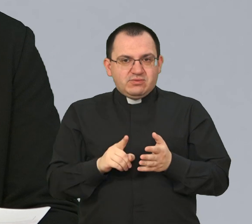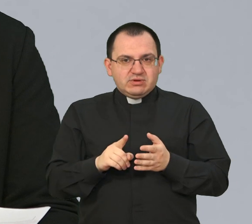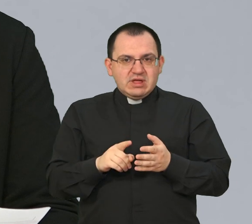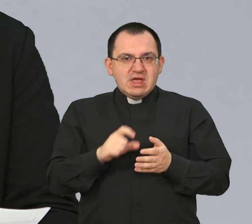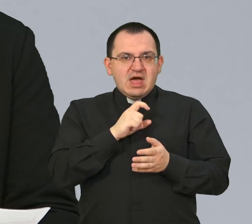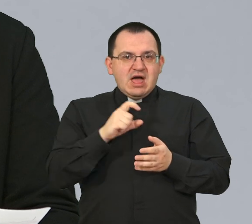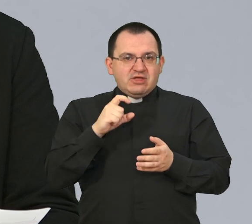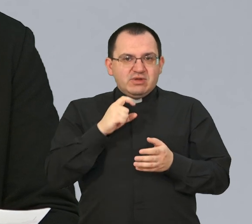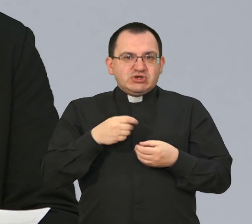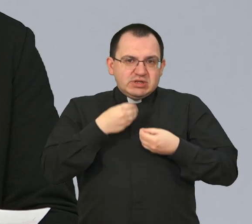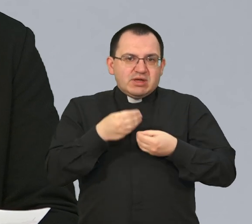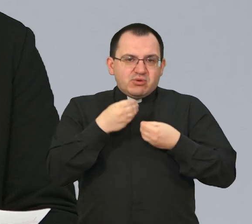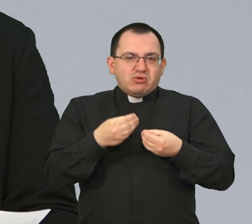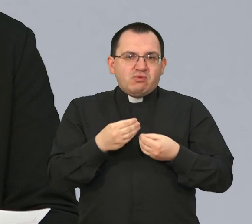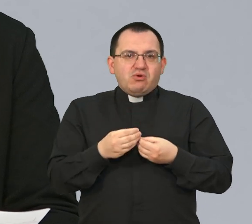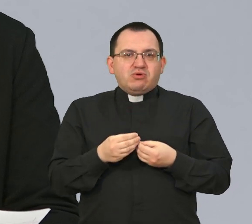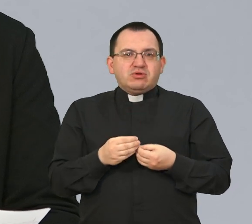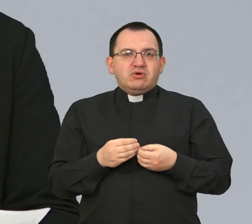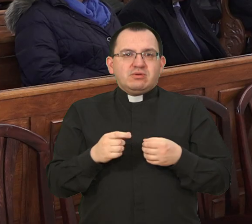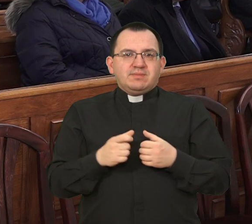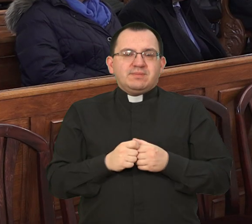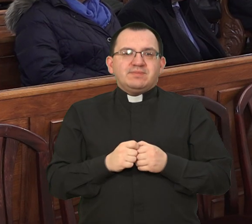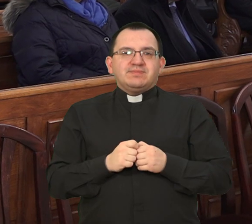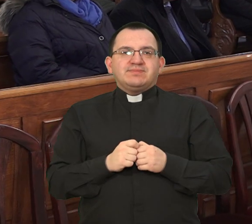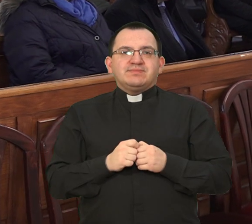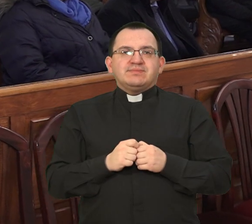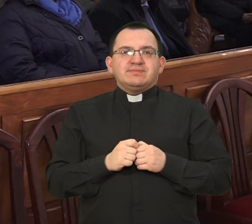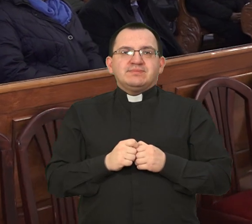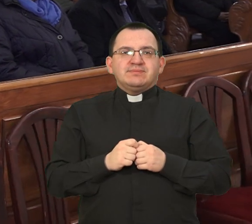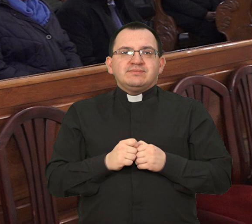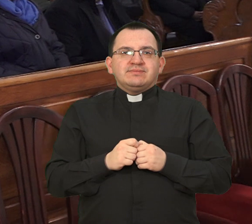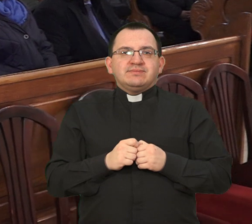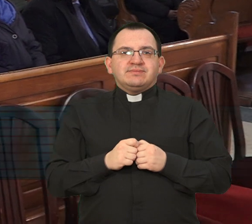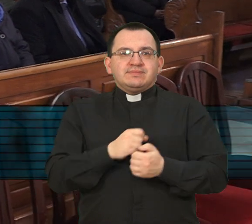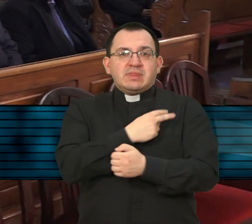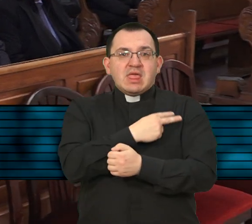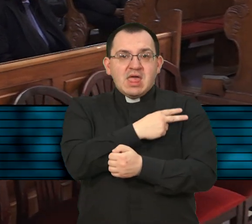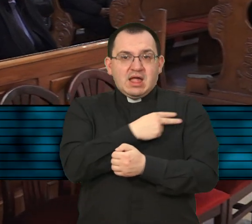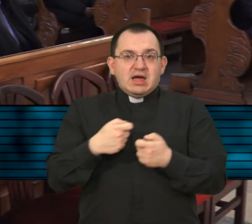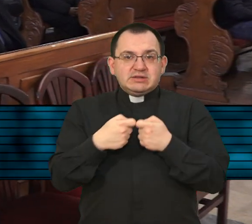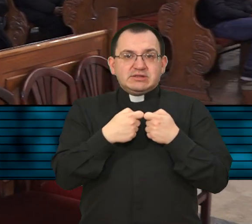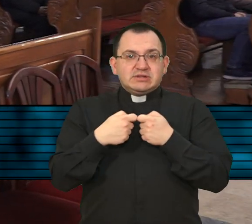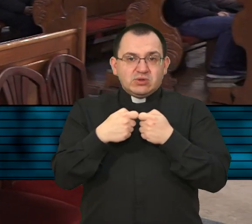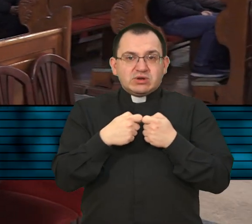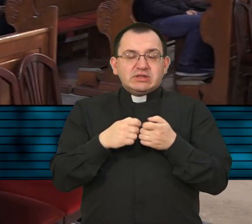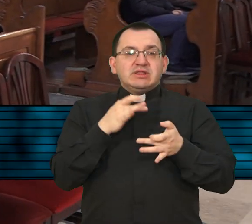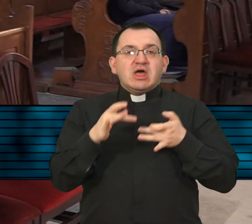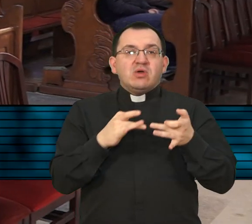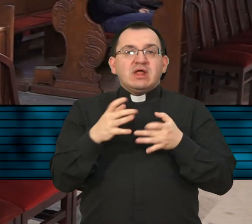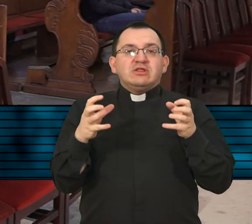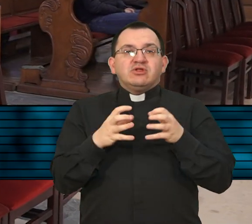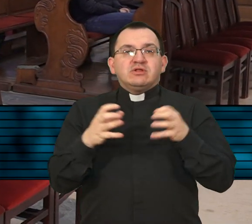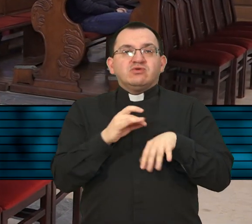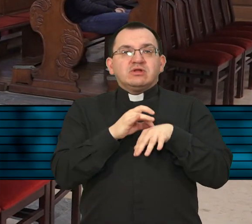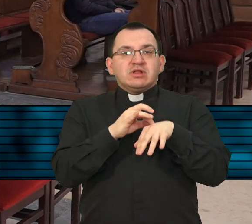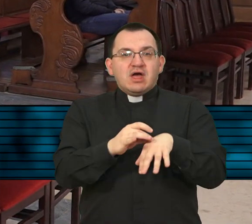temu Pastoralna skrb za osobe s invaliditetom. Caritas Varaždinske biskupije organizirao je tradicionalni susret voditelja